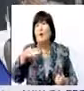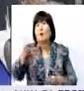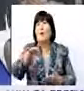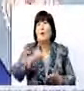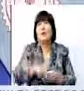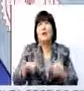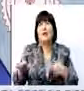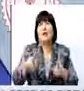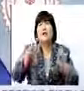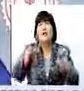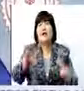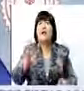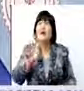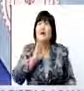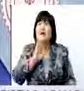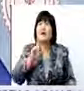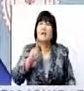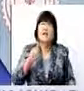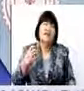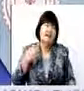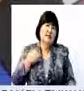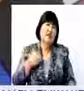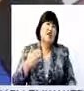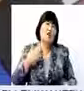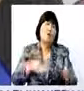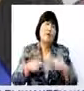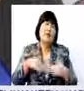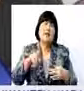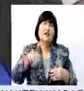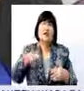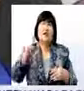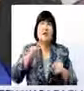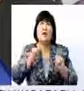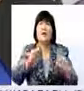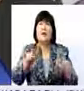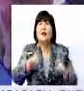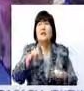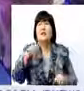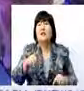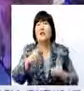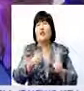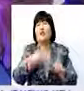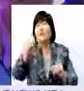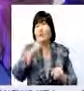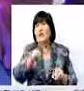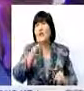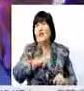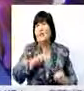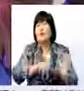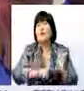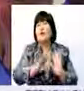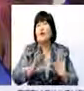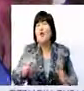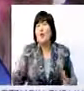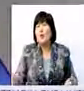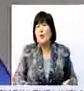өнегелі ісімен танылған қыз-келіншектер сыр мақтанышы номинациясымен марапатталды. Ал 2017 жылы еңбек жолында ғана емес,